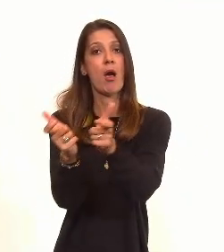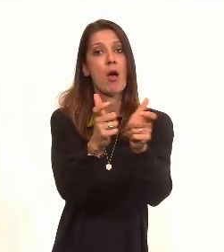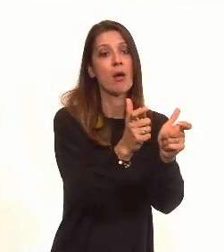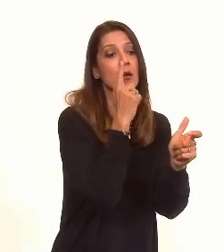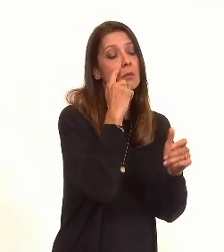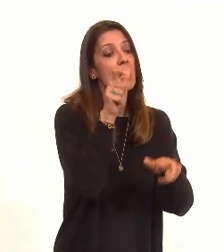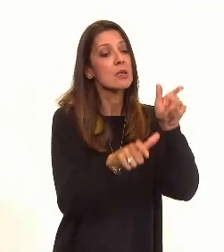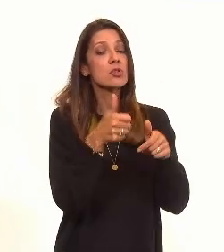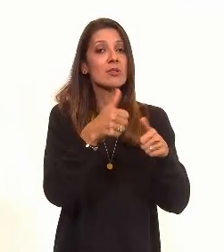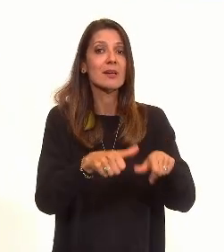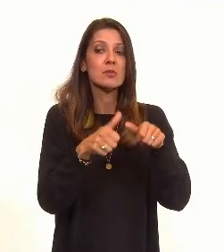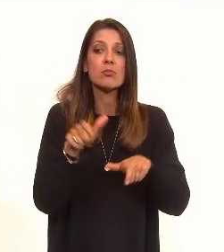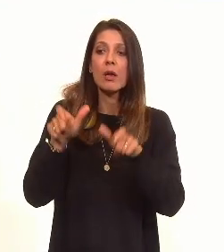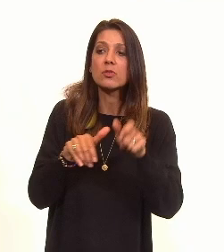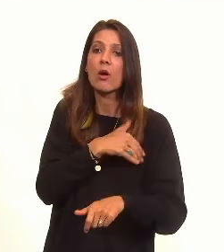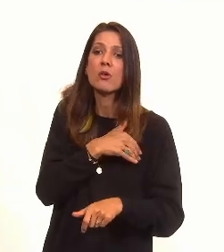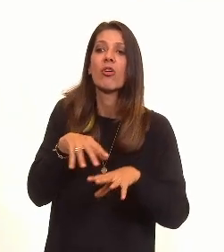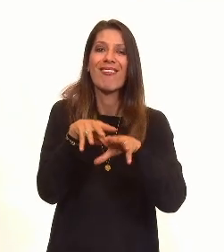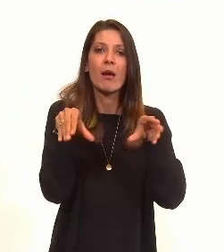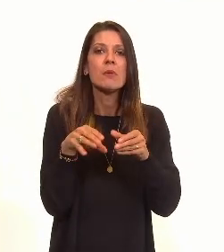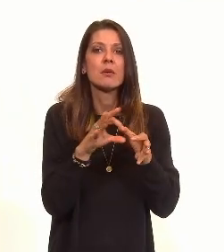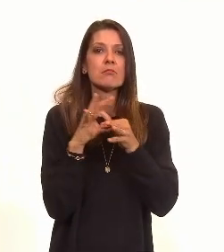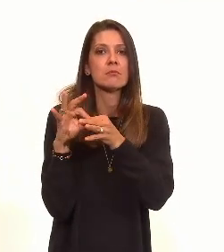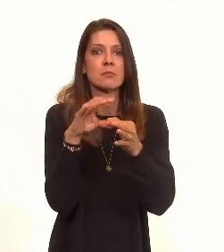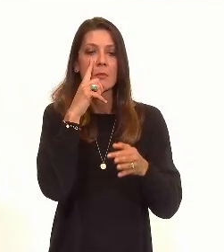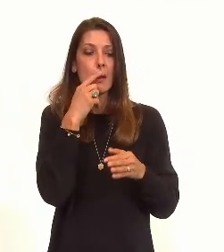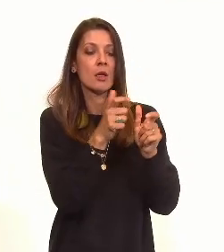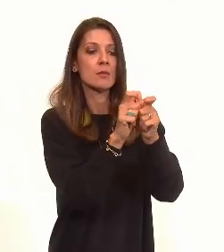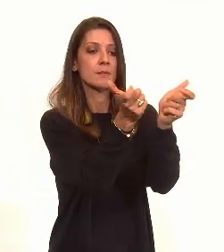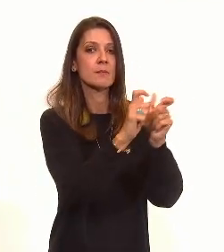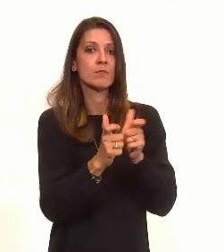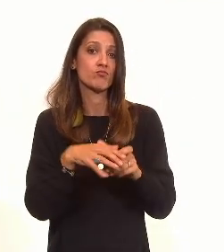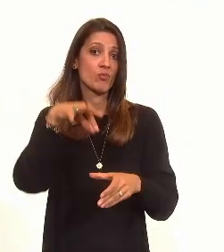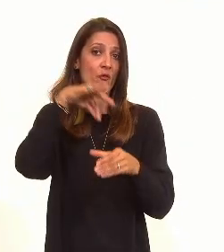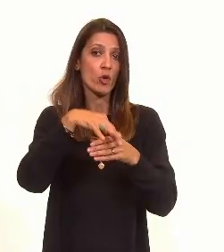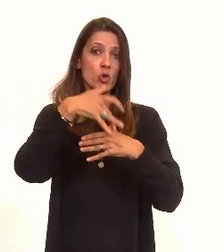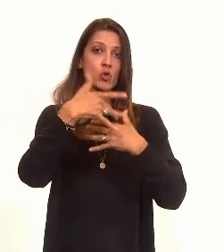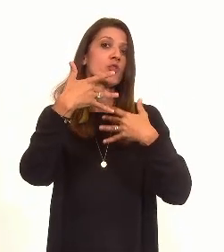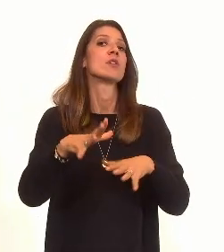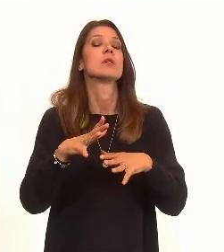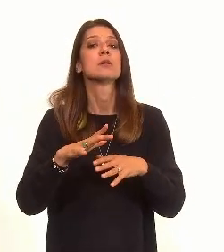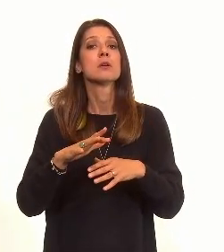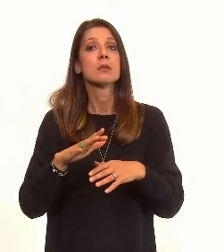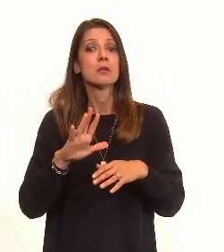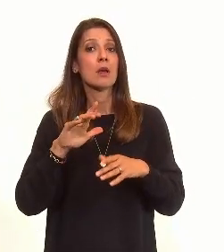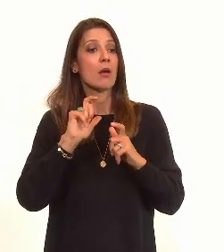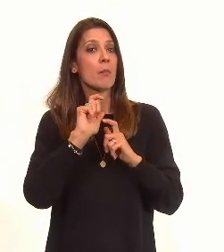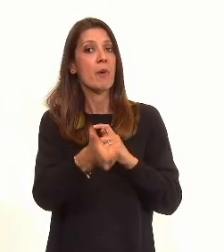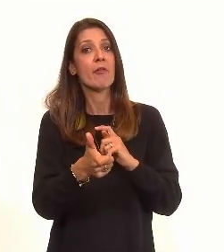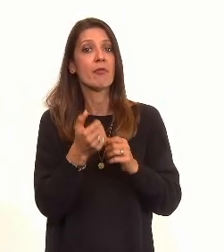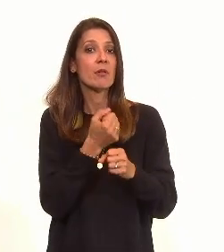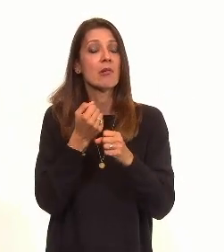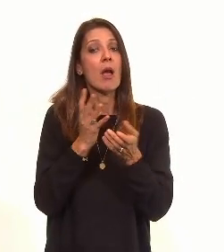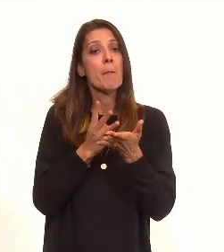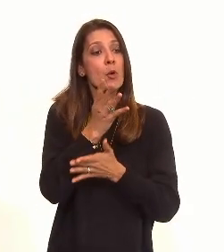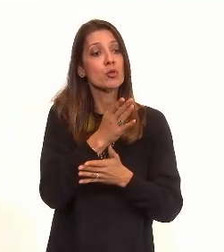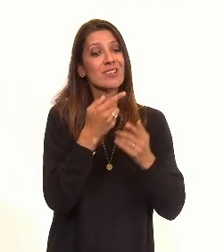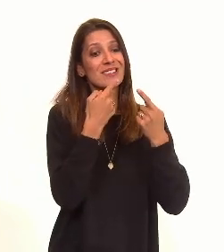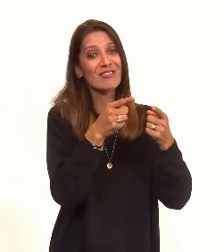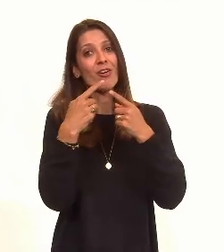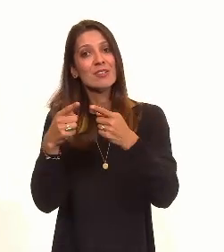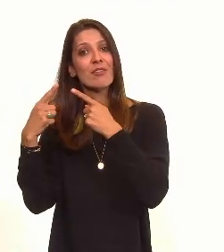les autres habitants de l'établissement pour pouvoir aussi vraiment avoir une parole qui soit la plus large possible, parce que souvent c'était une remontée de dire comment